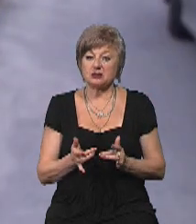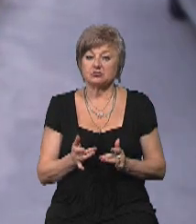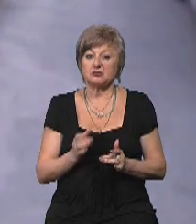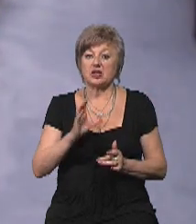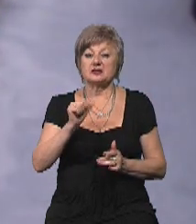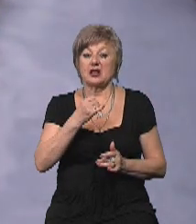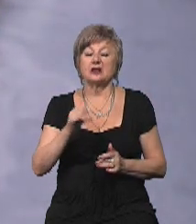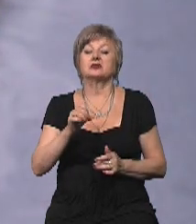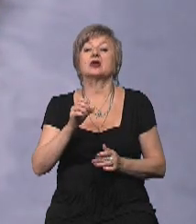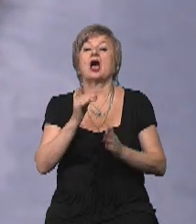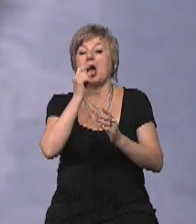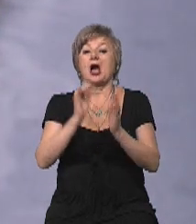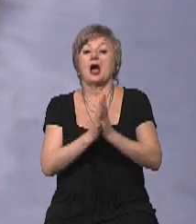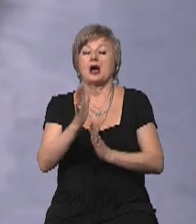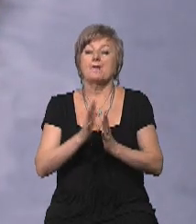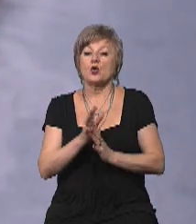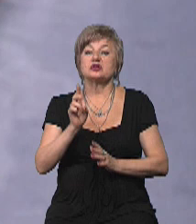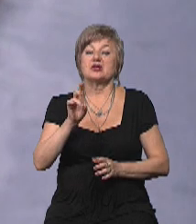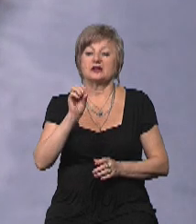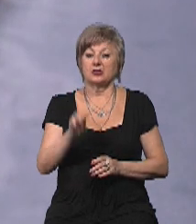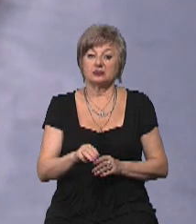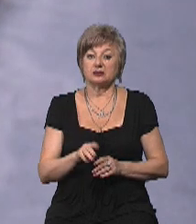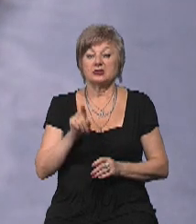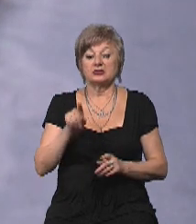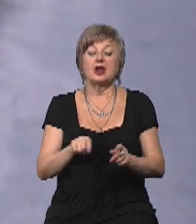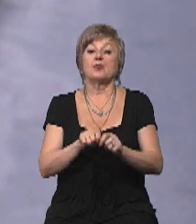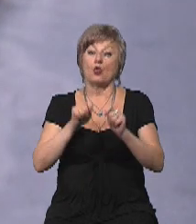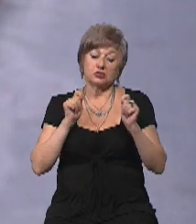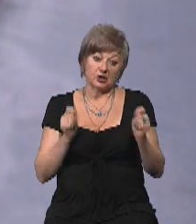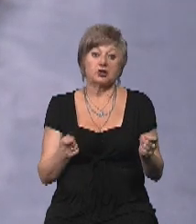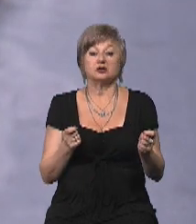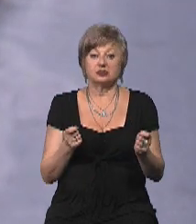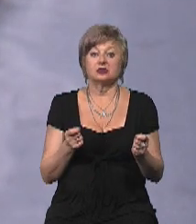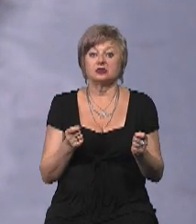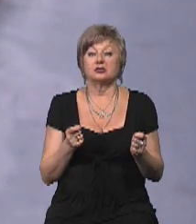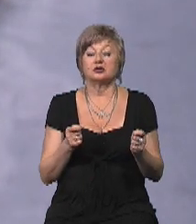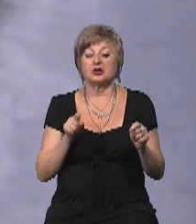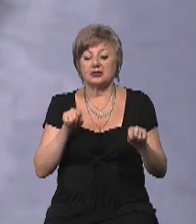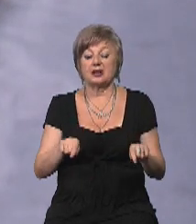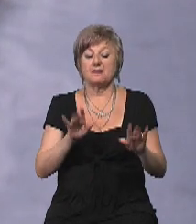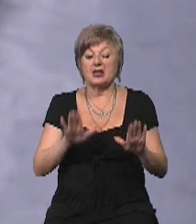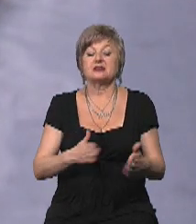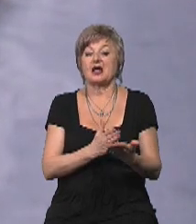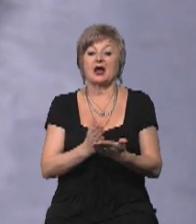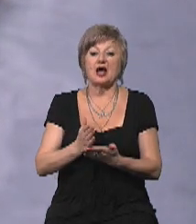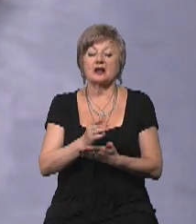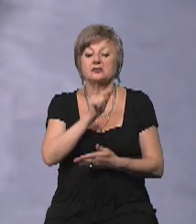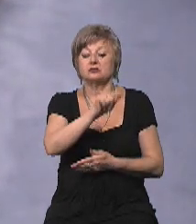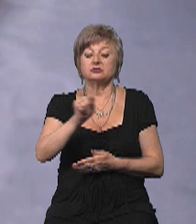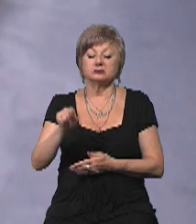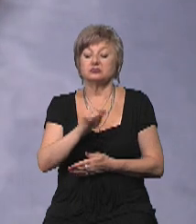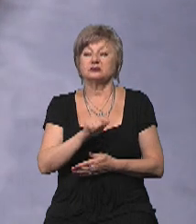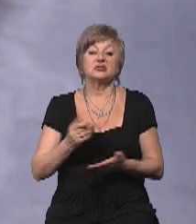Сайт Амброзія.нет. І там відкрити елементарно на цій карті. Відмічені всі